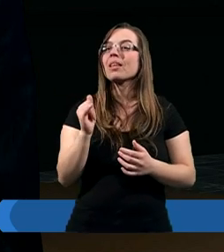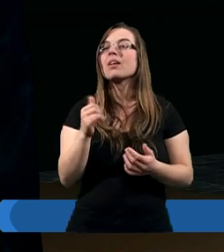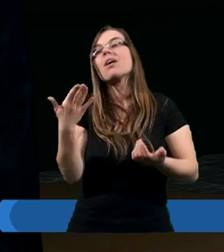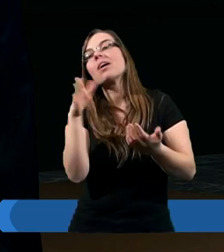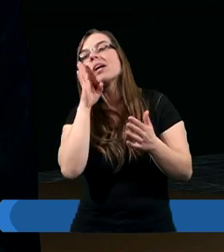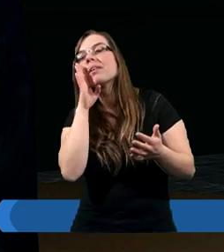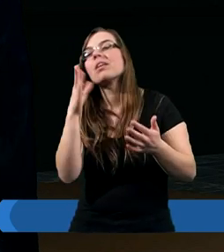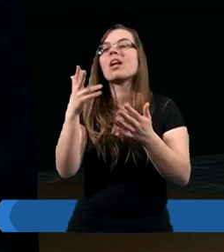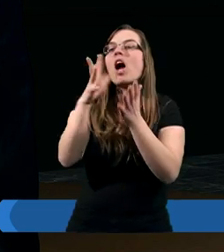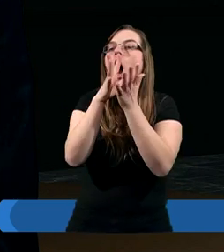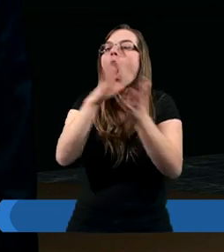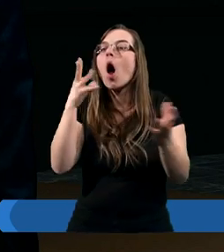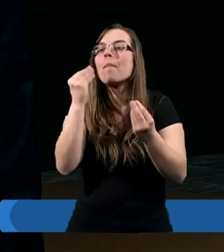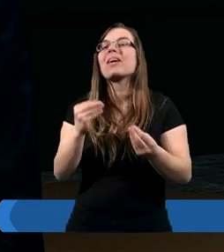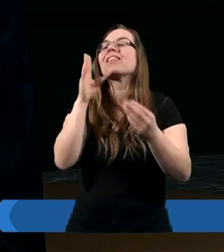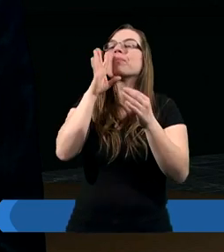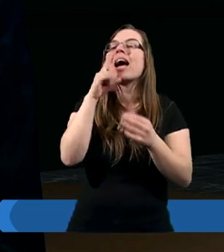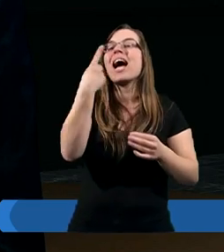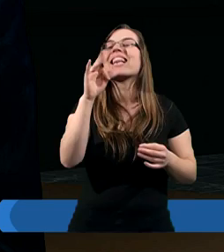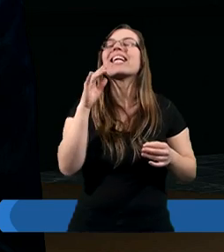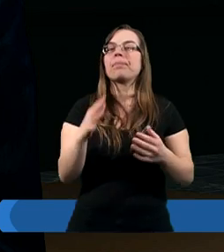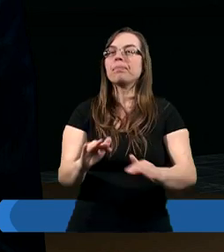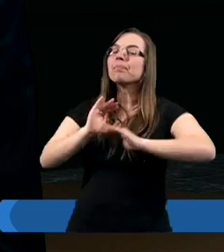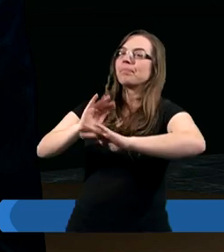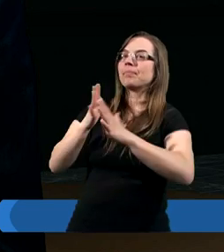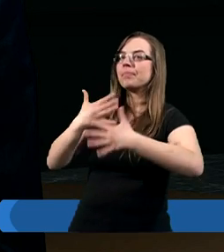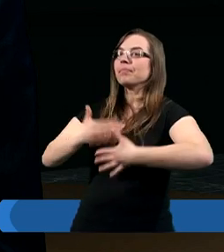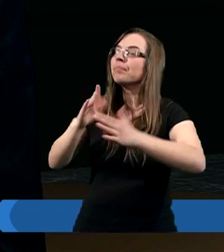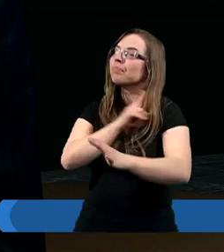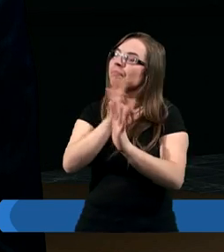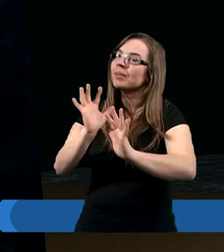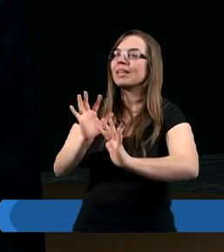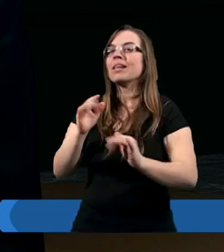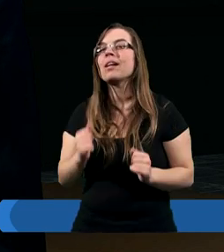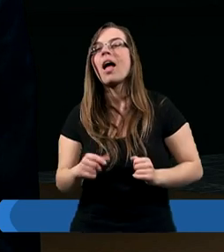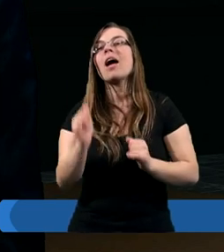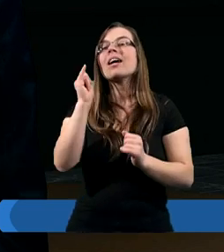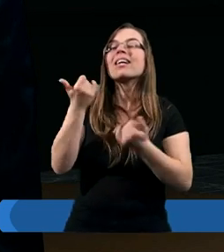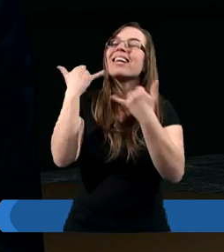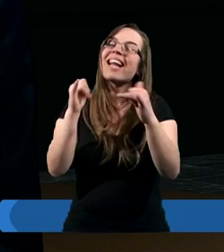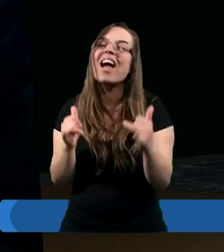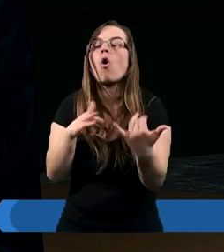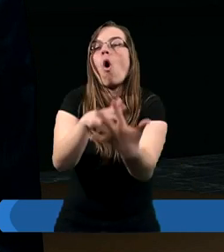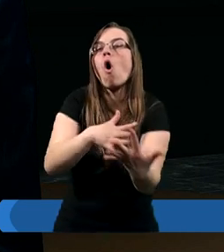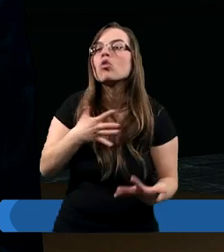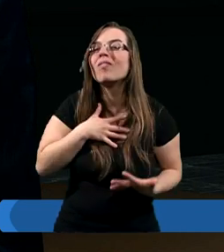nie chciałem, żeby to źle zabrzmiało, takiego dystansu do tego, co my przechodzimy i innego spojrzenia,